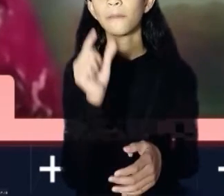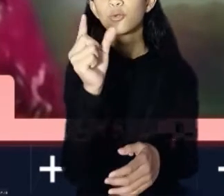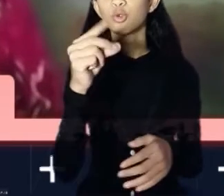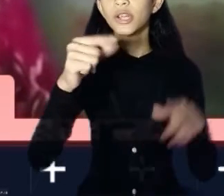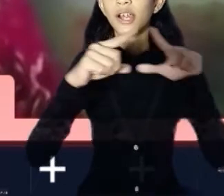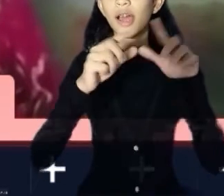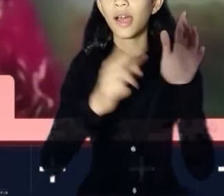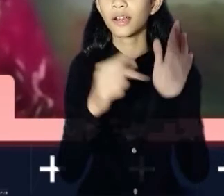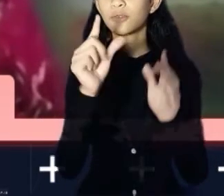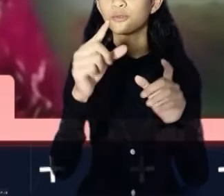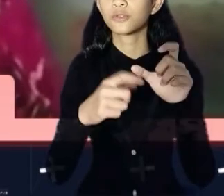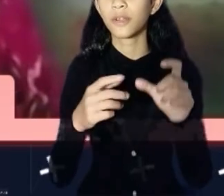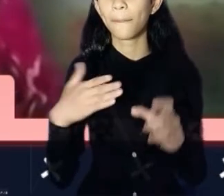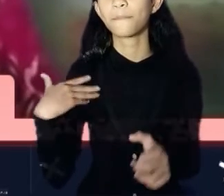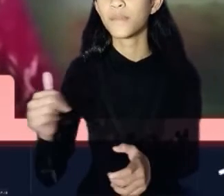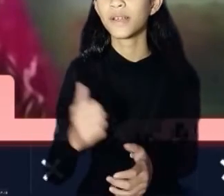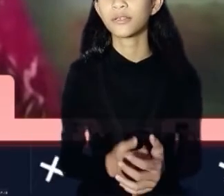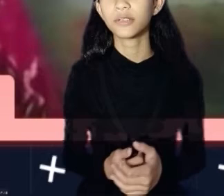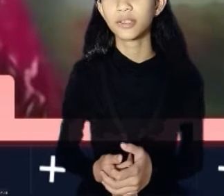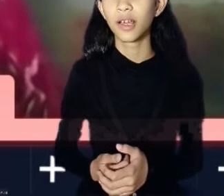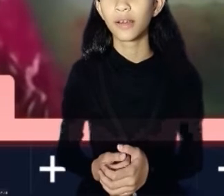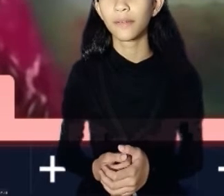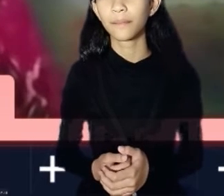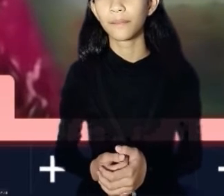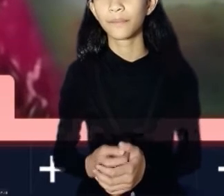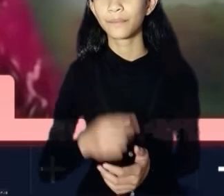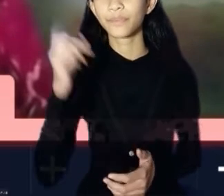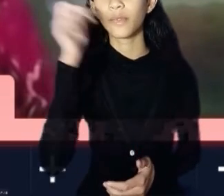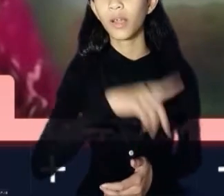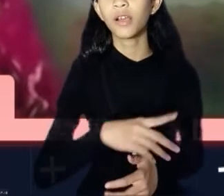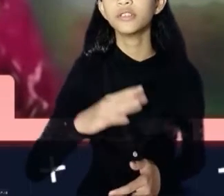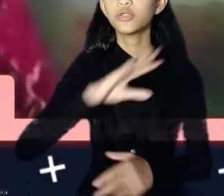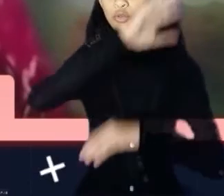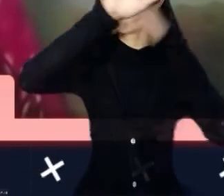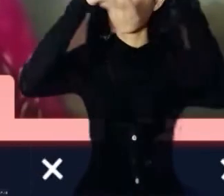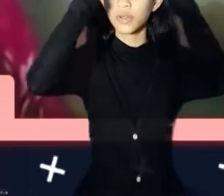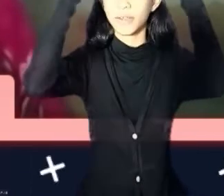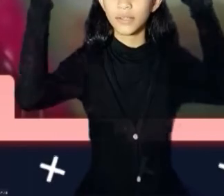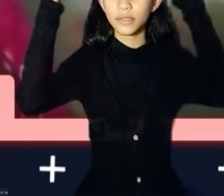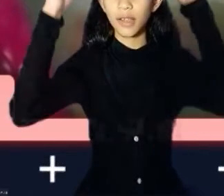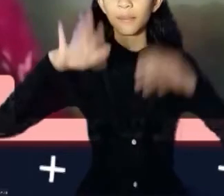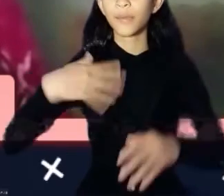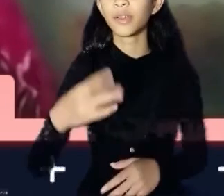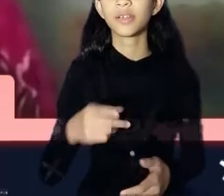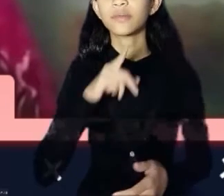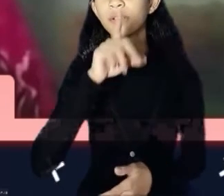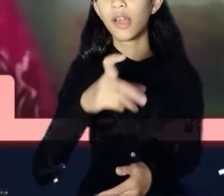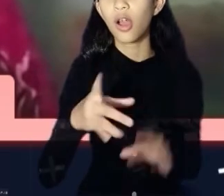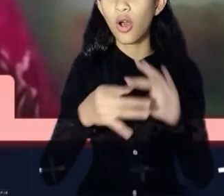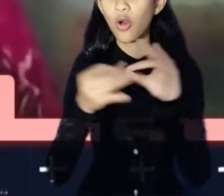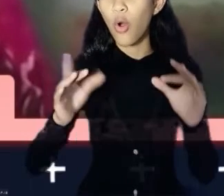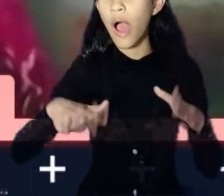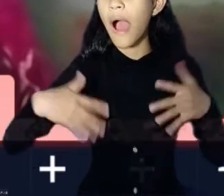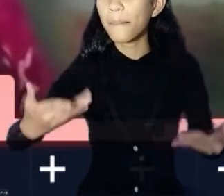surga roh itu datang dari surga tapi mungkin bertanya roh apa ini kita baca ayat